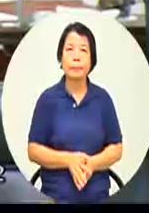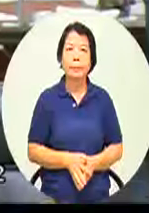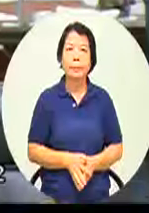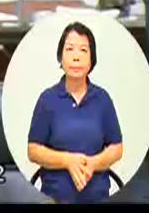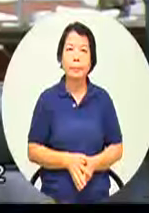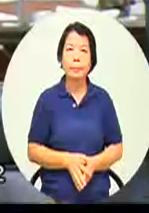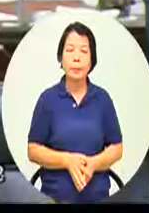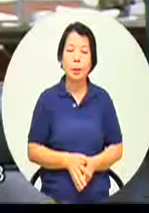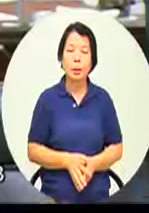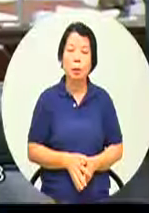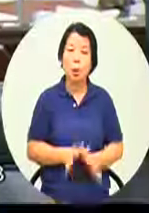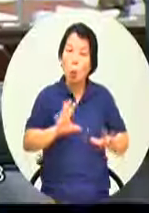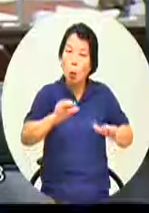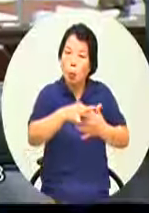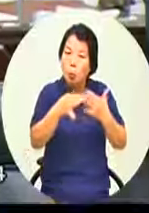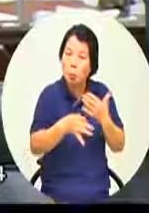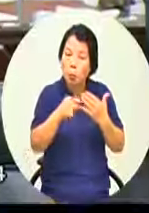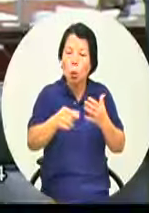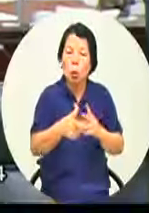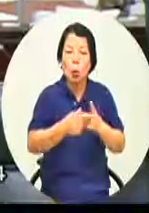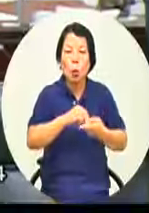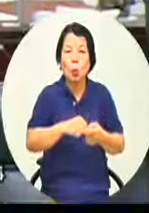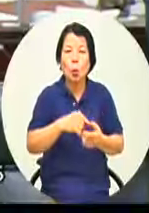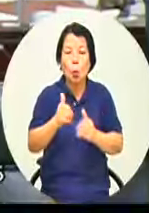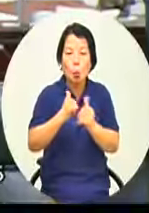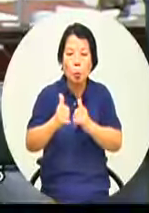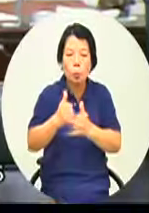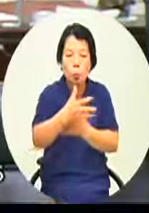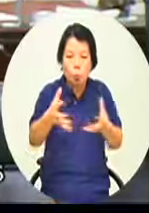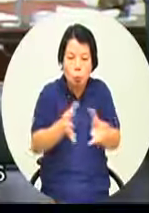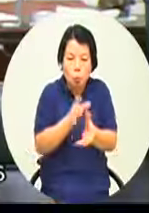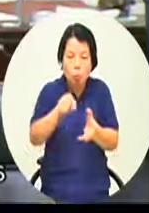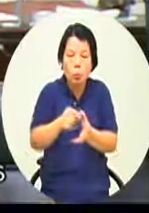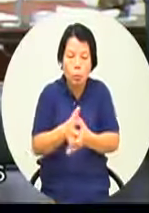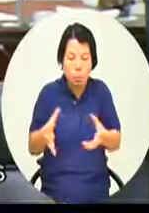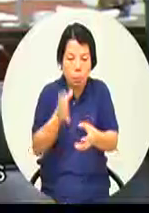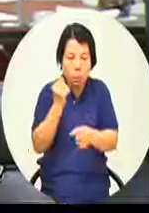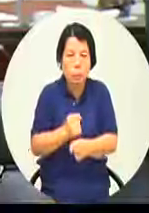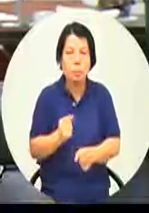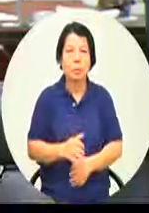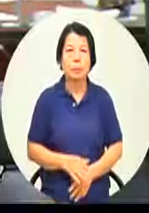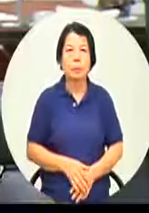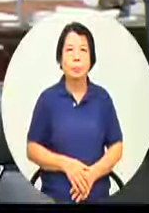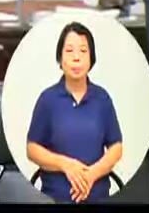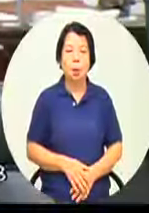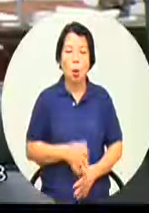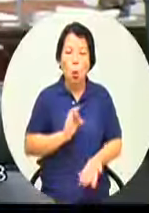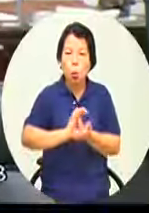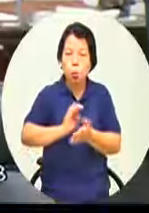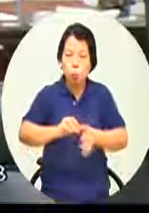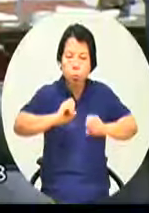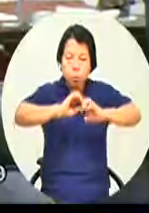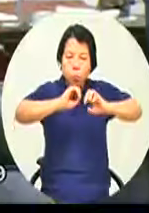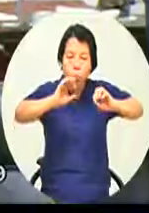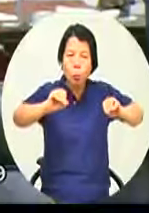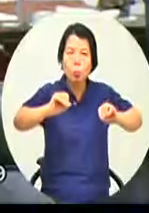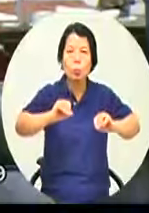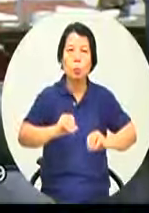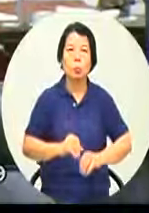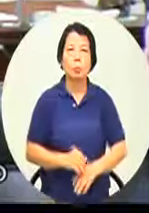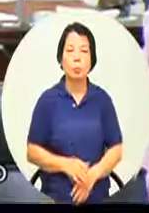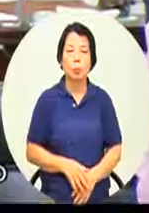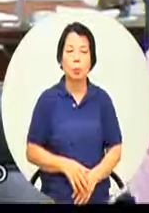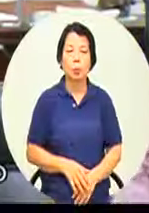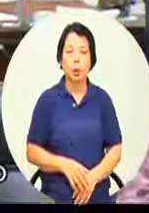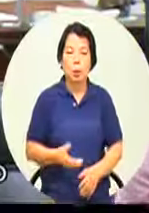法度有一套，甲咱这个民间团体来做合作？好、哦，就是我们多用宣导的方式。让